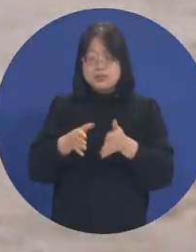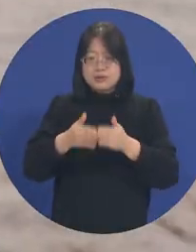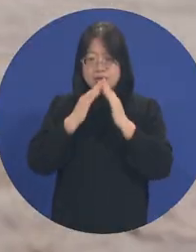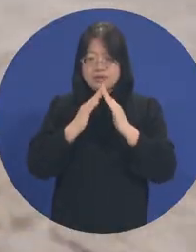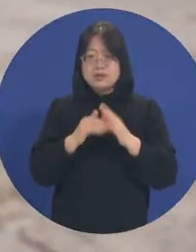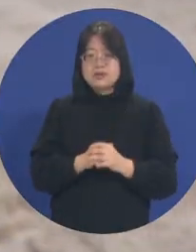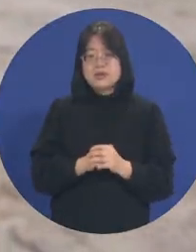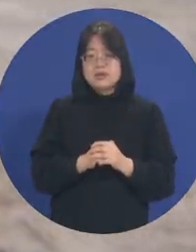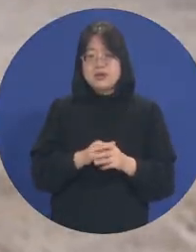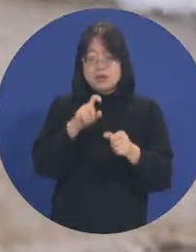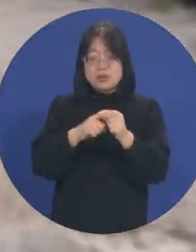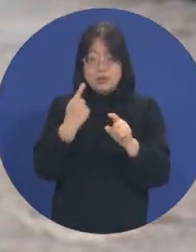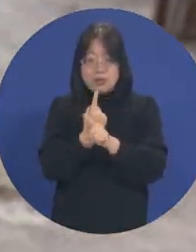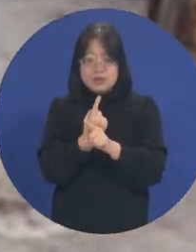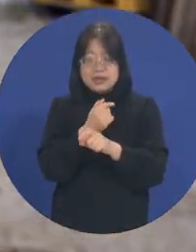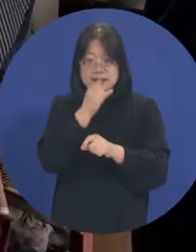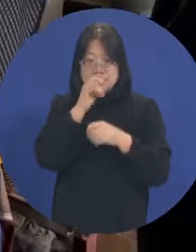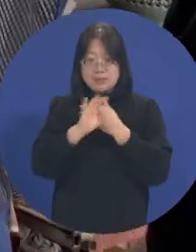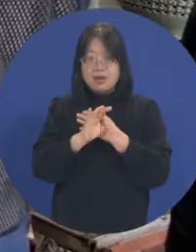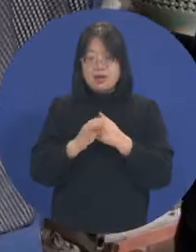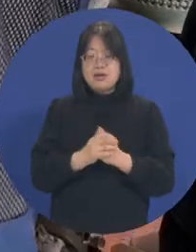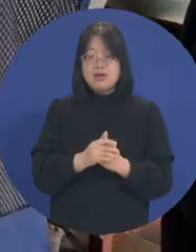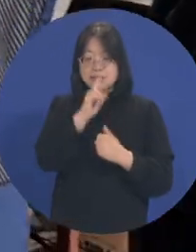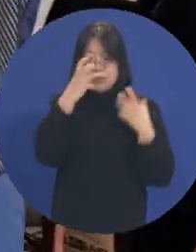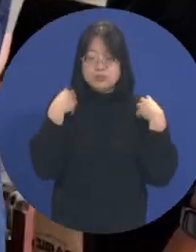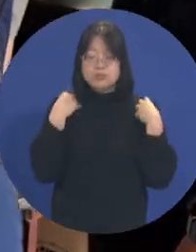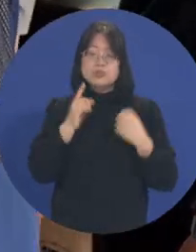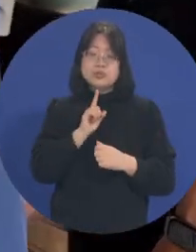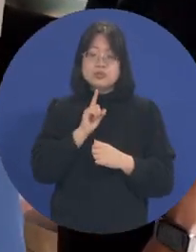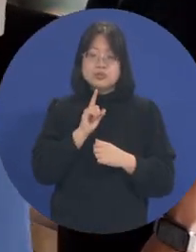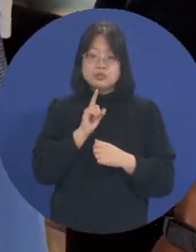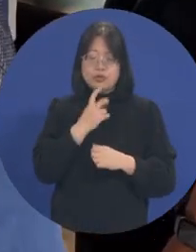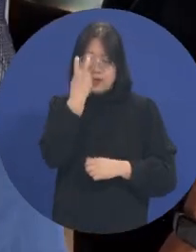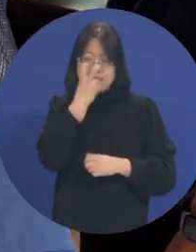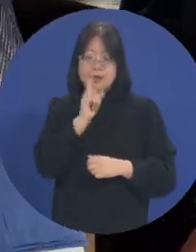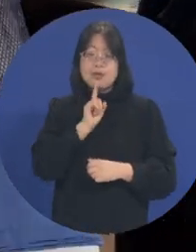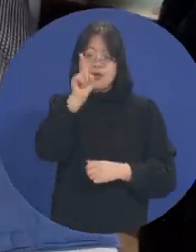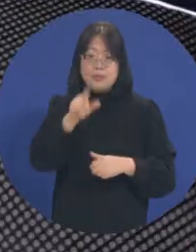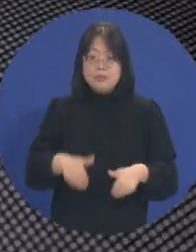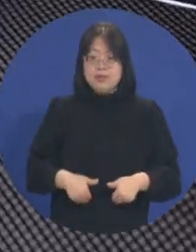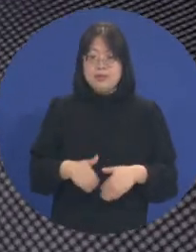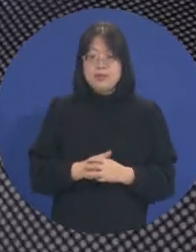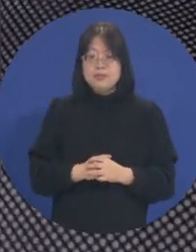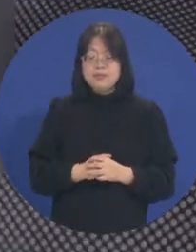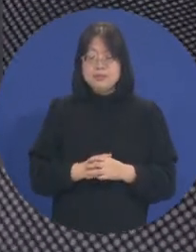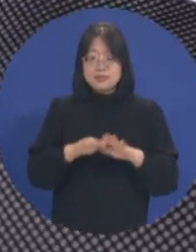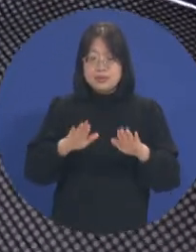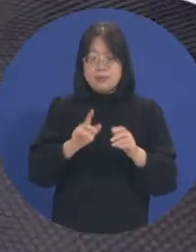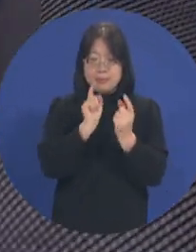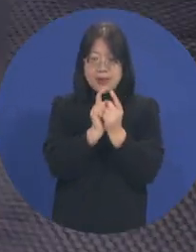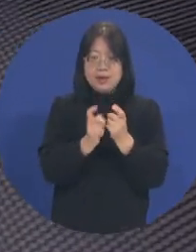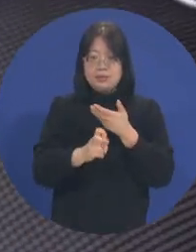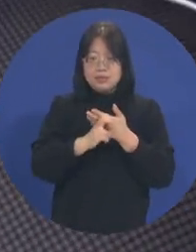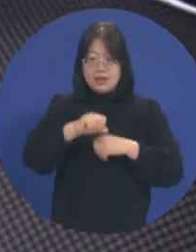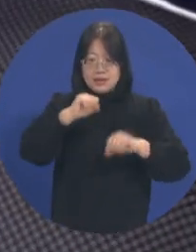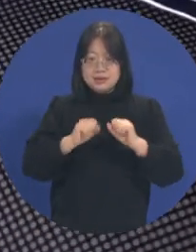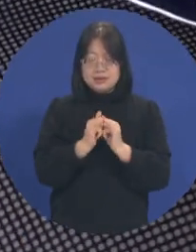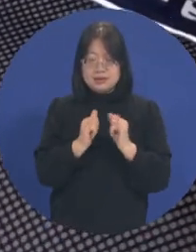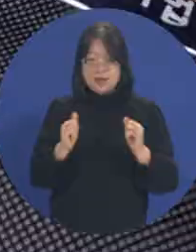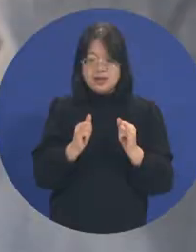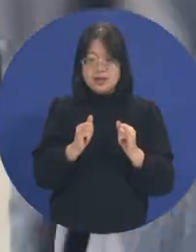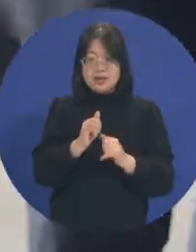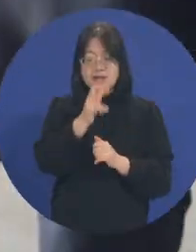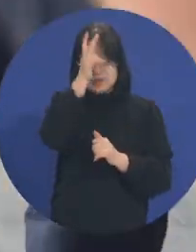설치 용도변경 등의 개발행위가 있을 때는 관할관청에 허가를 받아야 합니다 경은 이번에 적발된